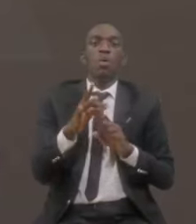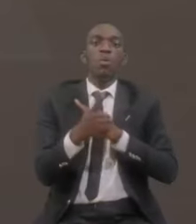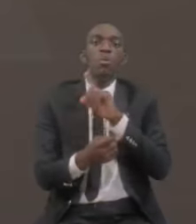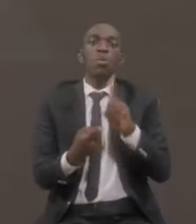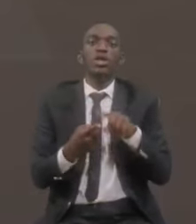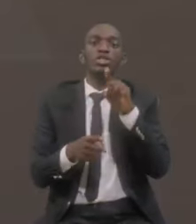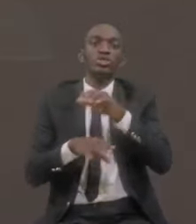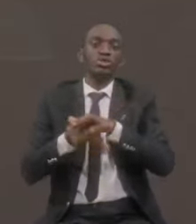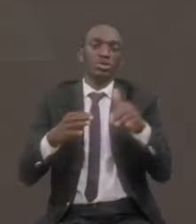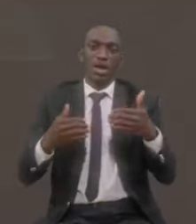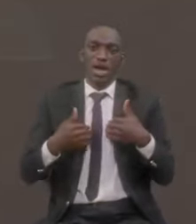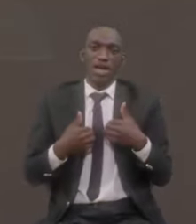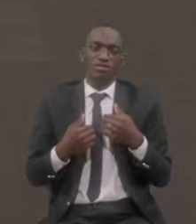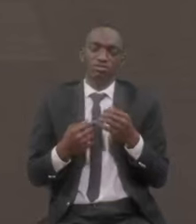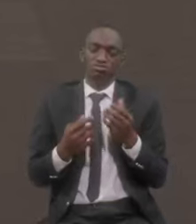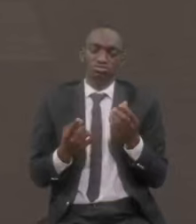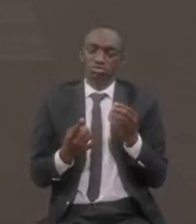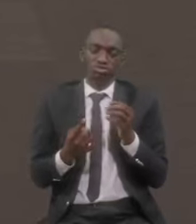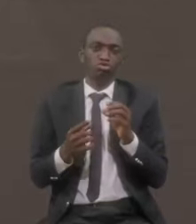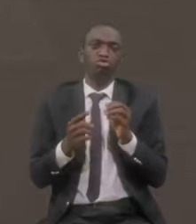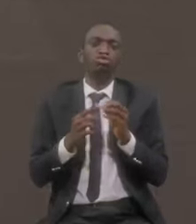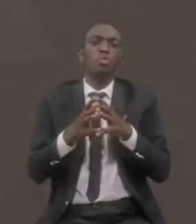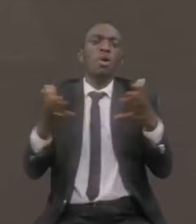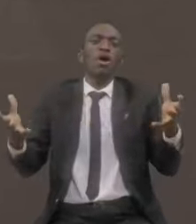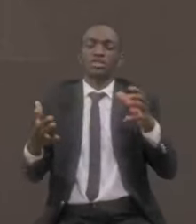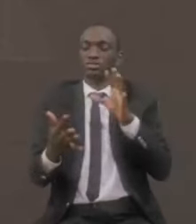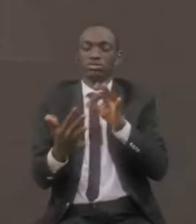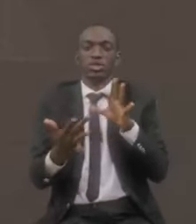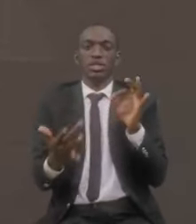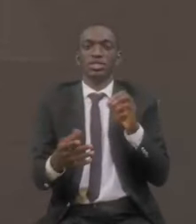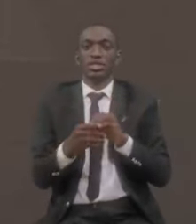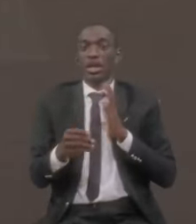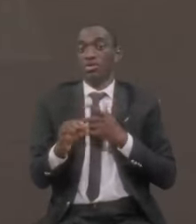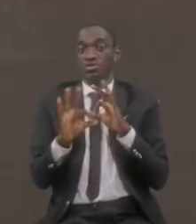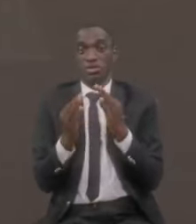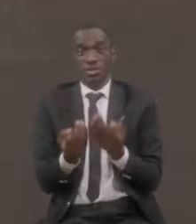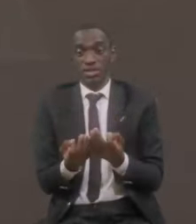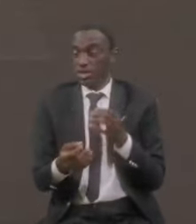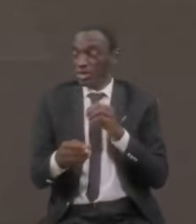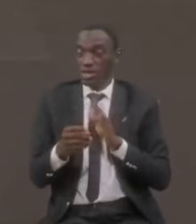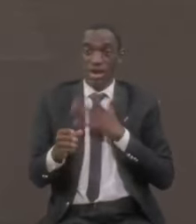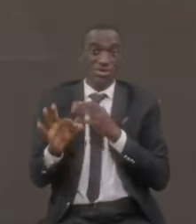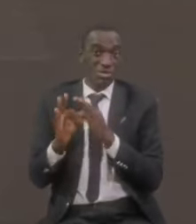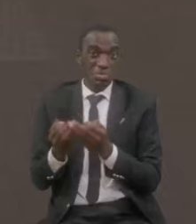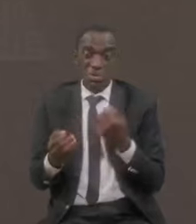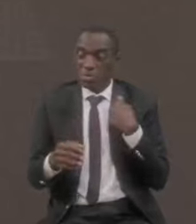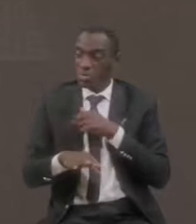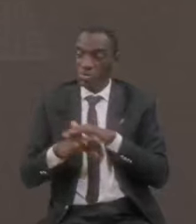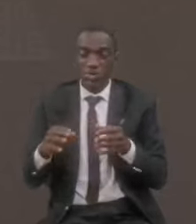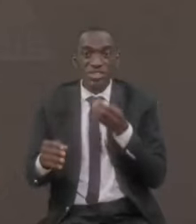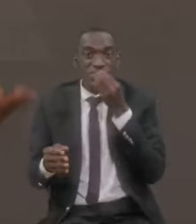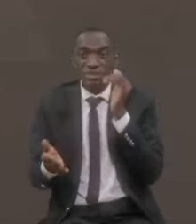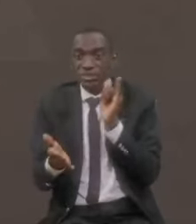Quand tu n'as pas trop de choix, dans ma famille, on ne mange pas ça, je ne mange pas